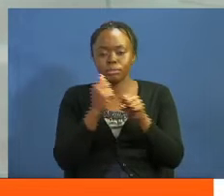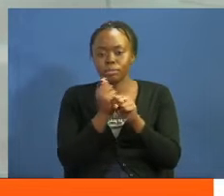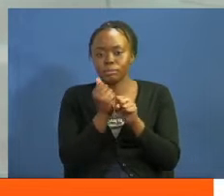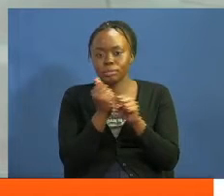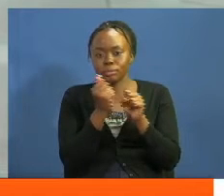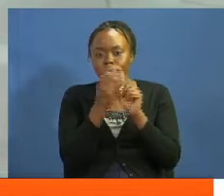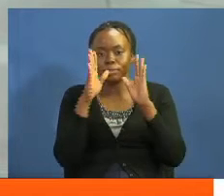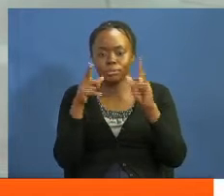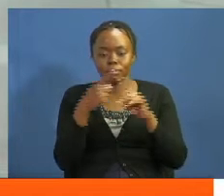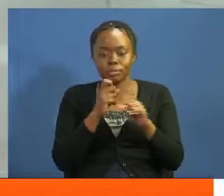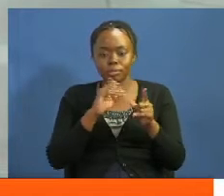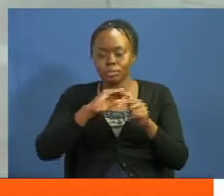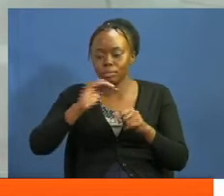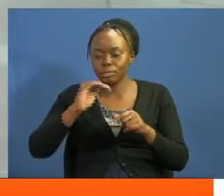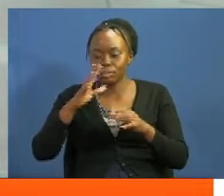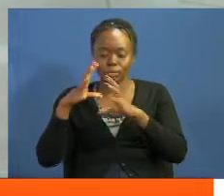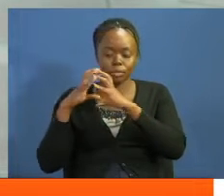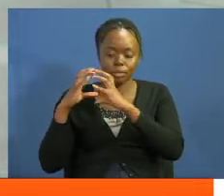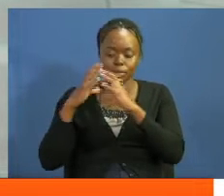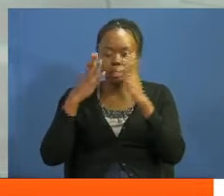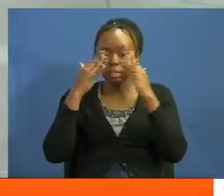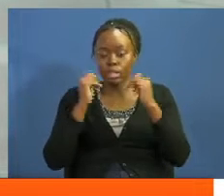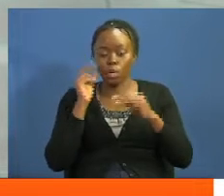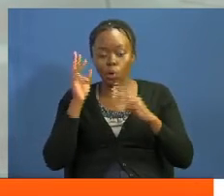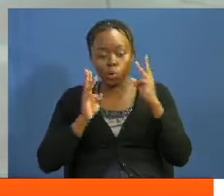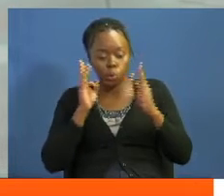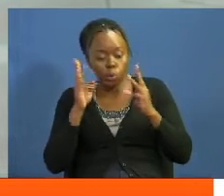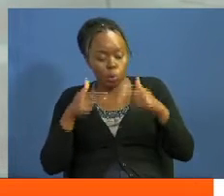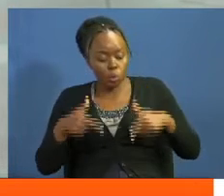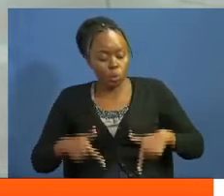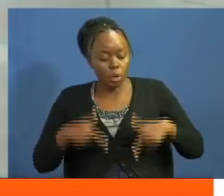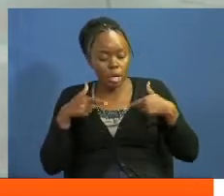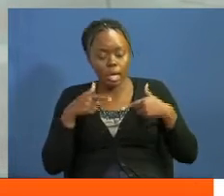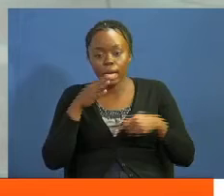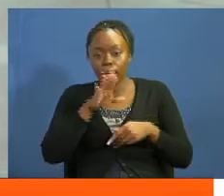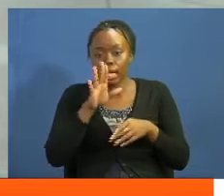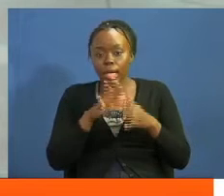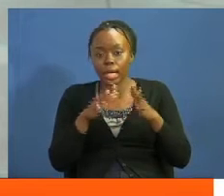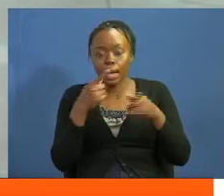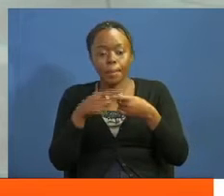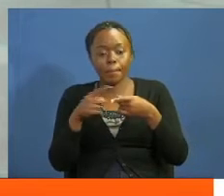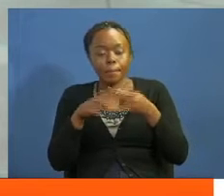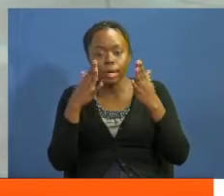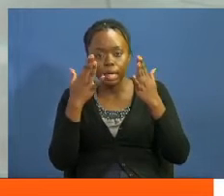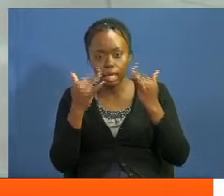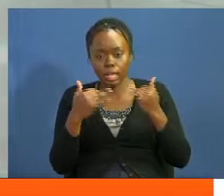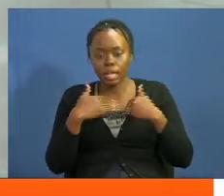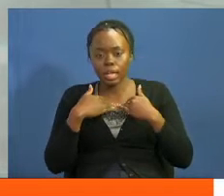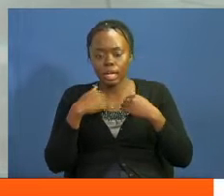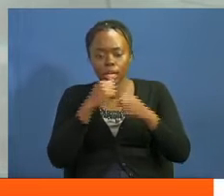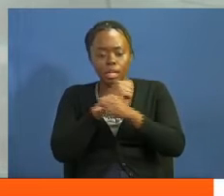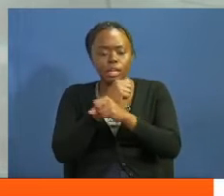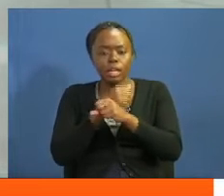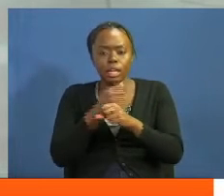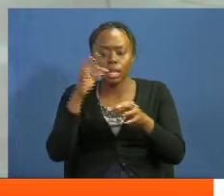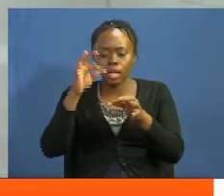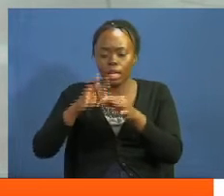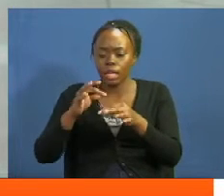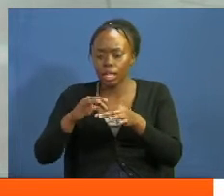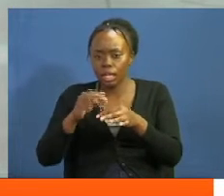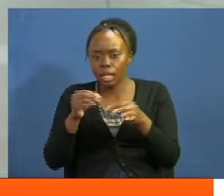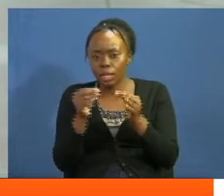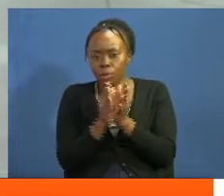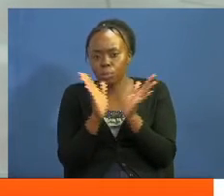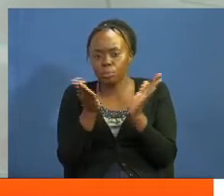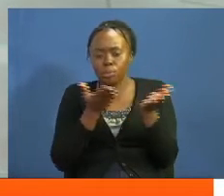Kakrao katika kaunti ya Migori hivi sasa wanahofia maisha yao pamoja na mali yao, kwani visa vya ukosefu wa usalama vimeongezeka kwa kiwango